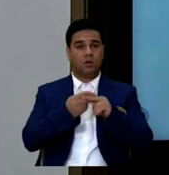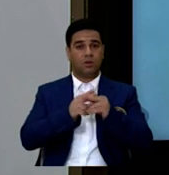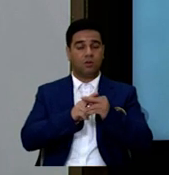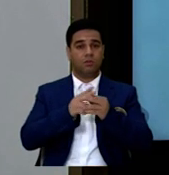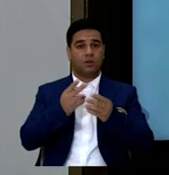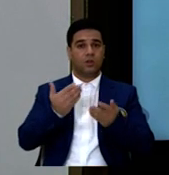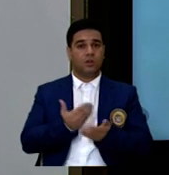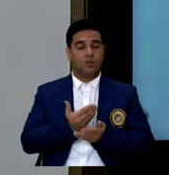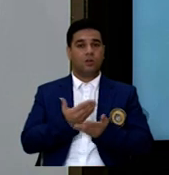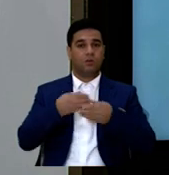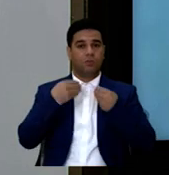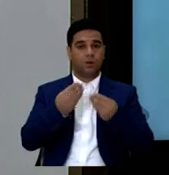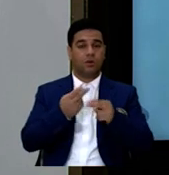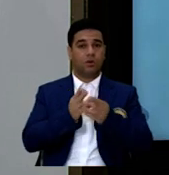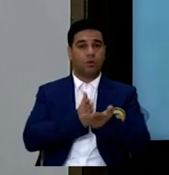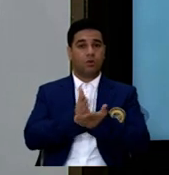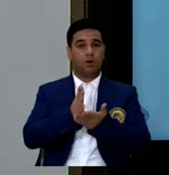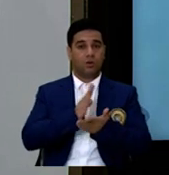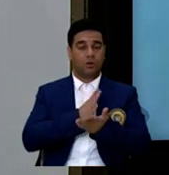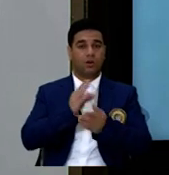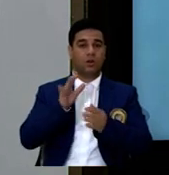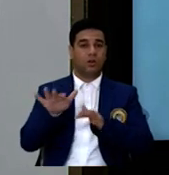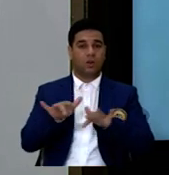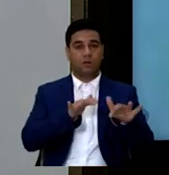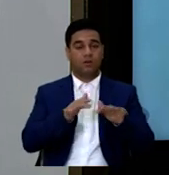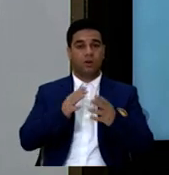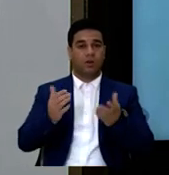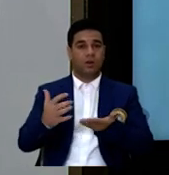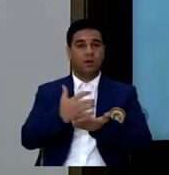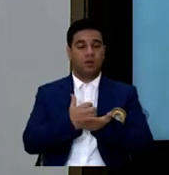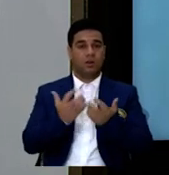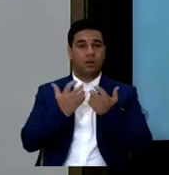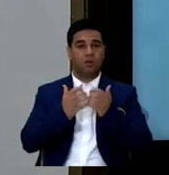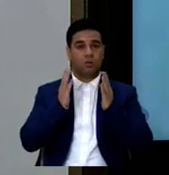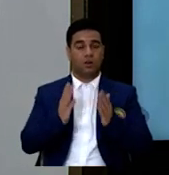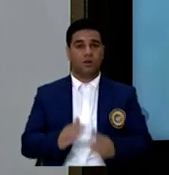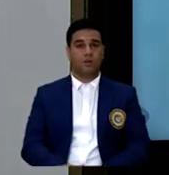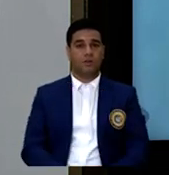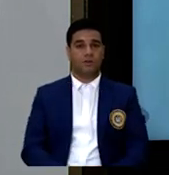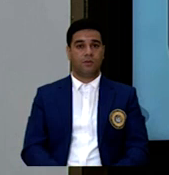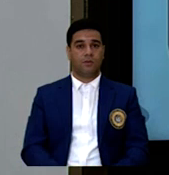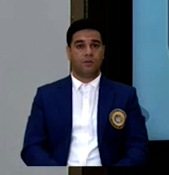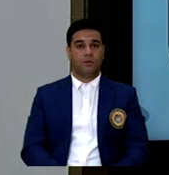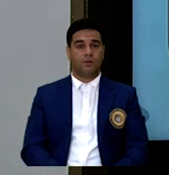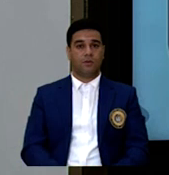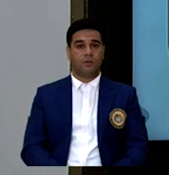barqarorligini ta'minlashga yo'naltirilgan jarayonlarning yig'indisi hisoblanadi.